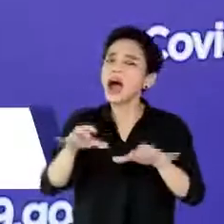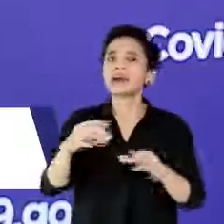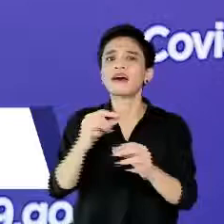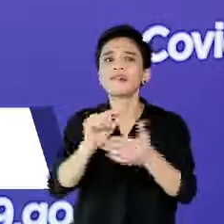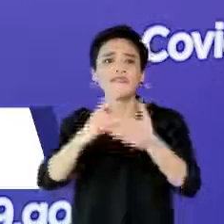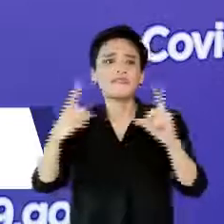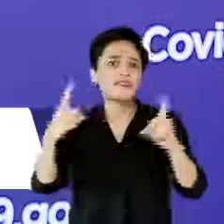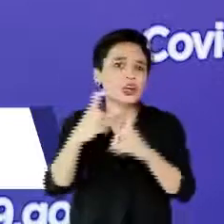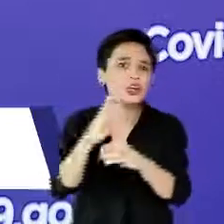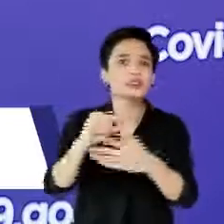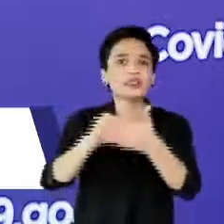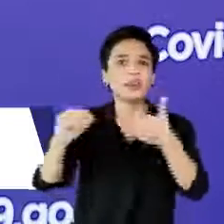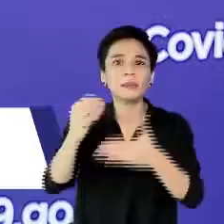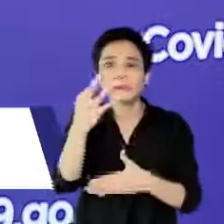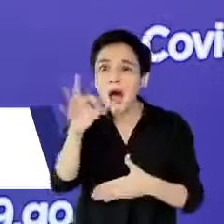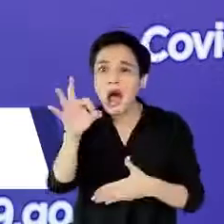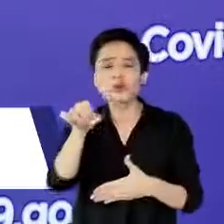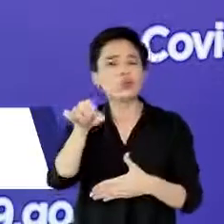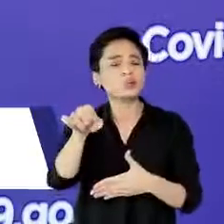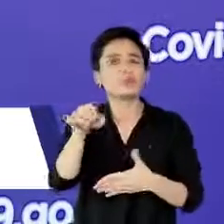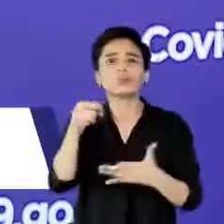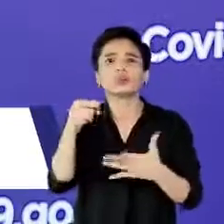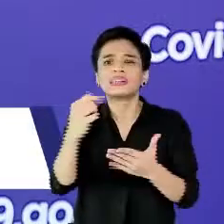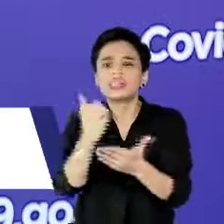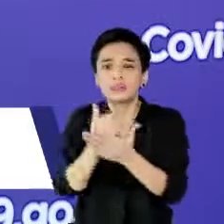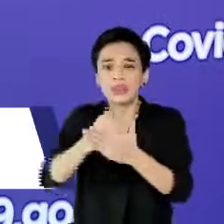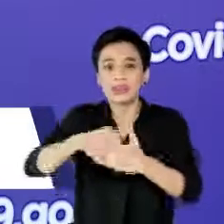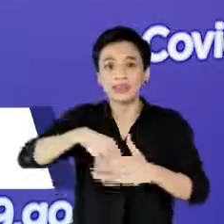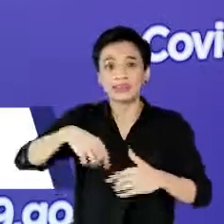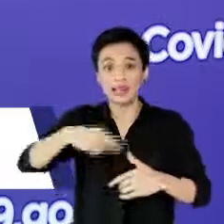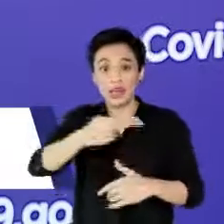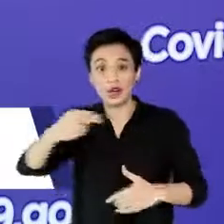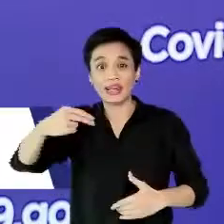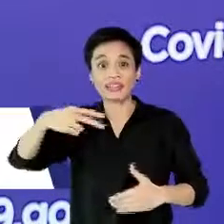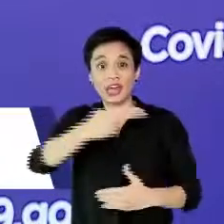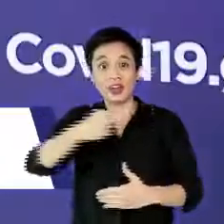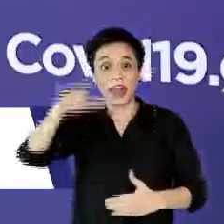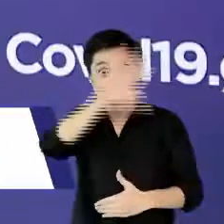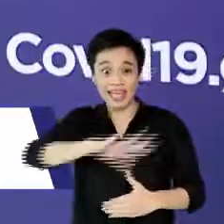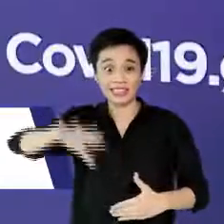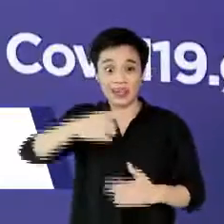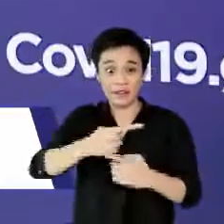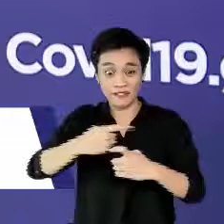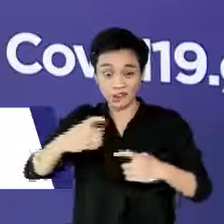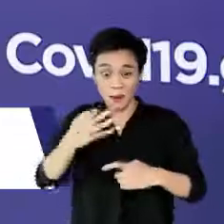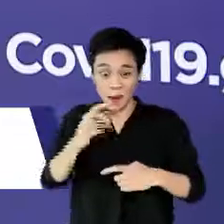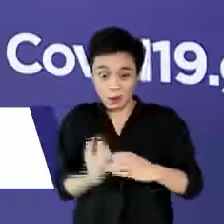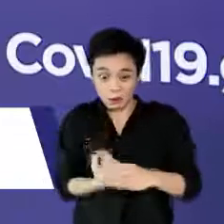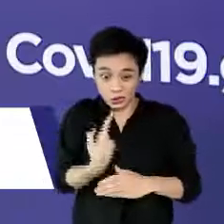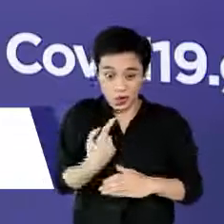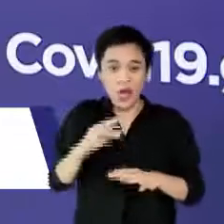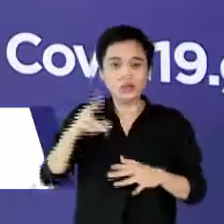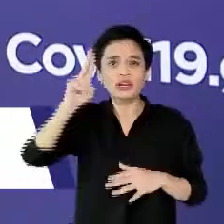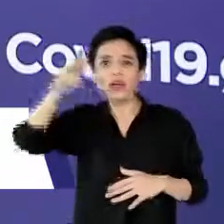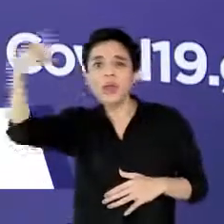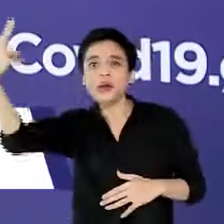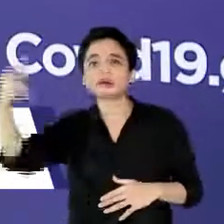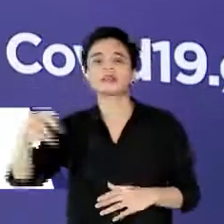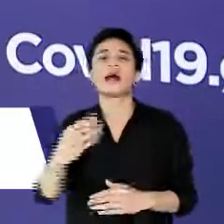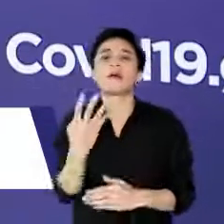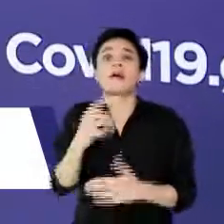asing yang masuk ke dalam atau memang mutasi dari kita internal ini Bu empat yang baru itu semuanya dari luar